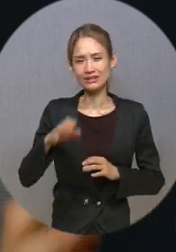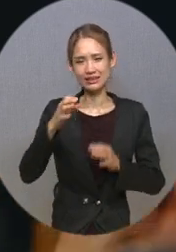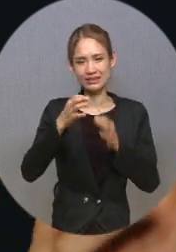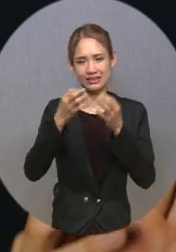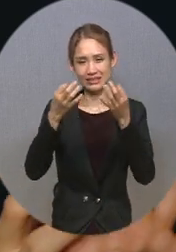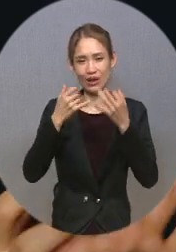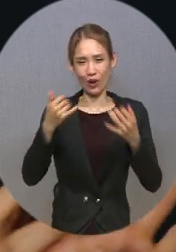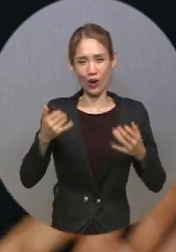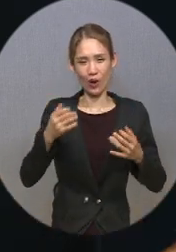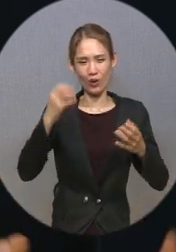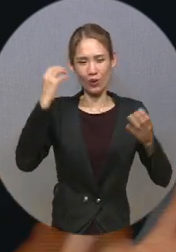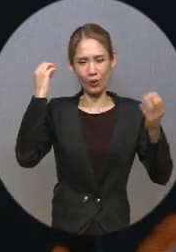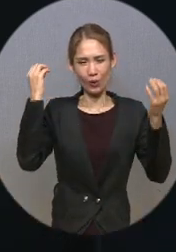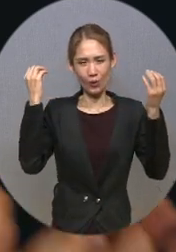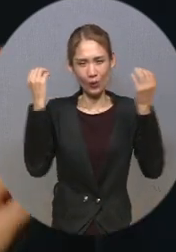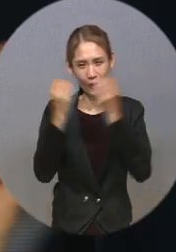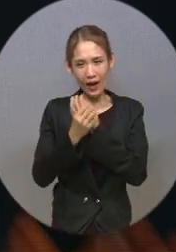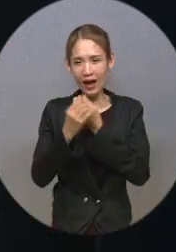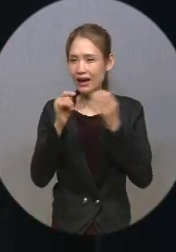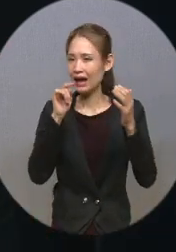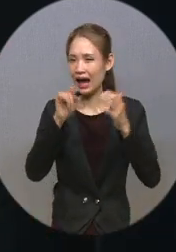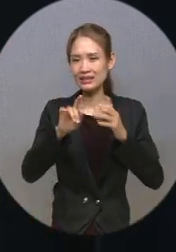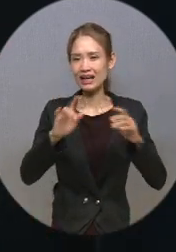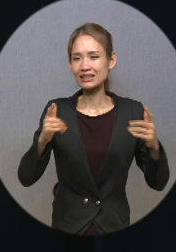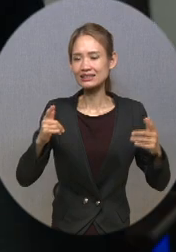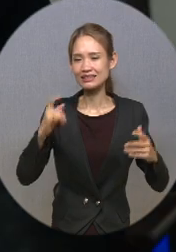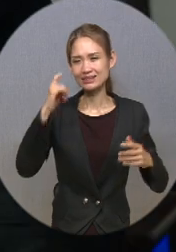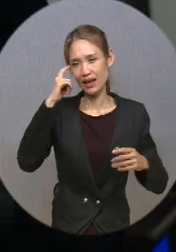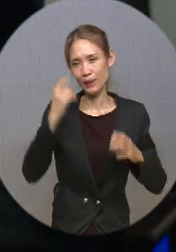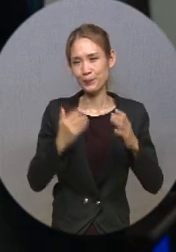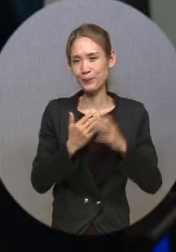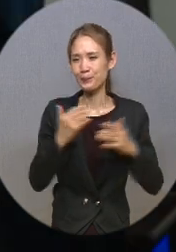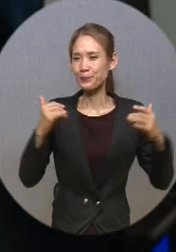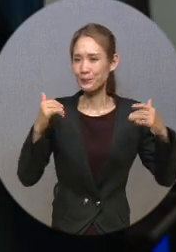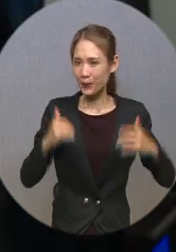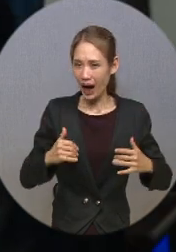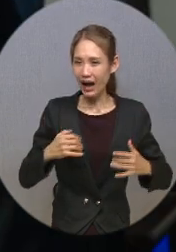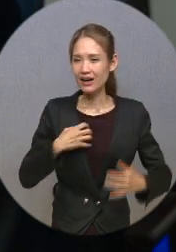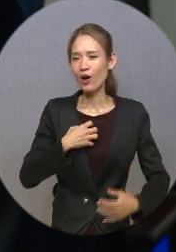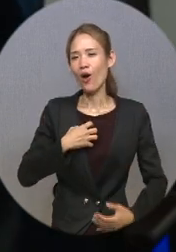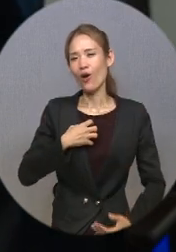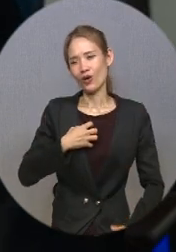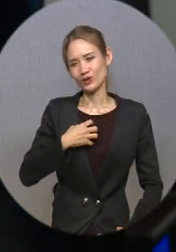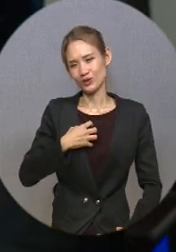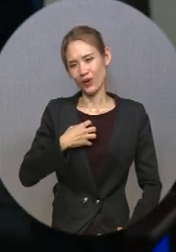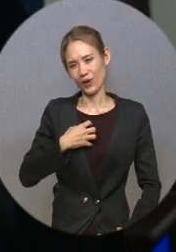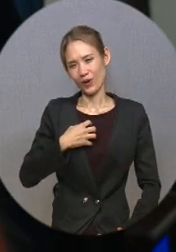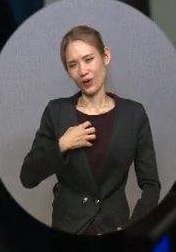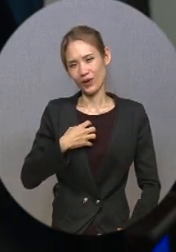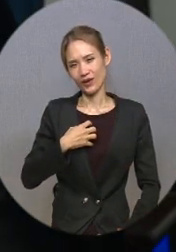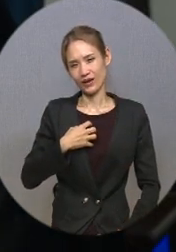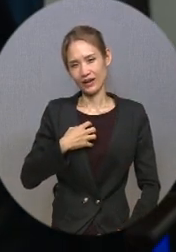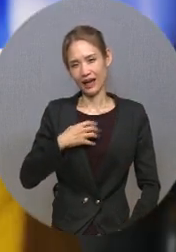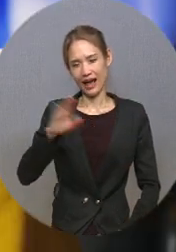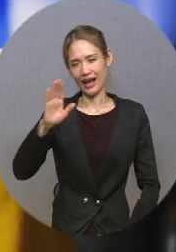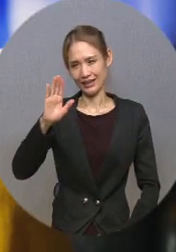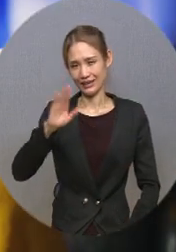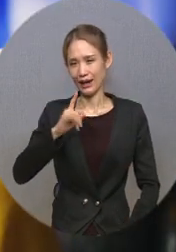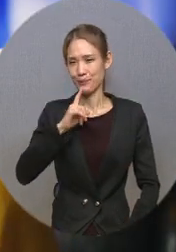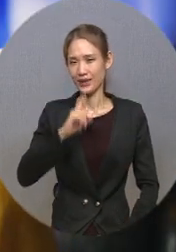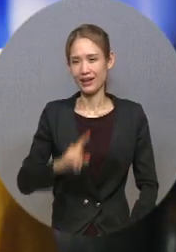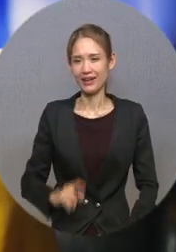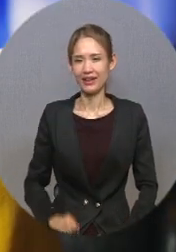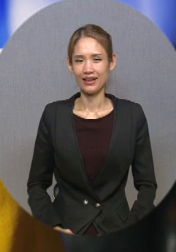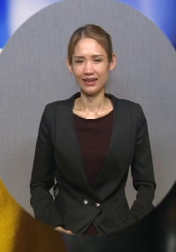시청자분들께서 오해를 하시고 또 안 가시는 분들 생기지 않을까라는 어떤 걱정과 염려가 생겨서 얘기를 드리는 거기 때문에 그런 곳은 아니다라는 거. 그 다음